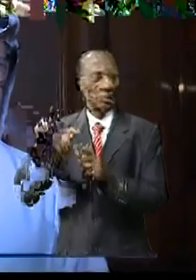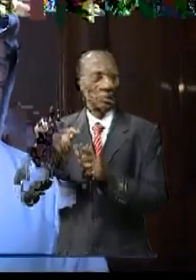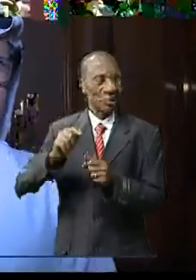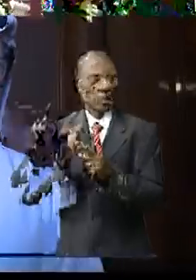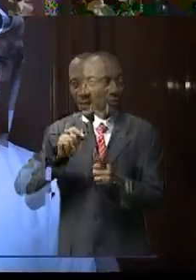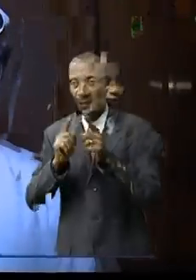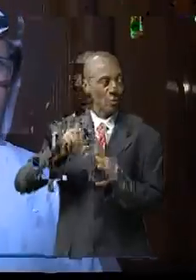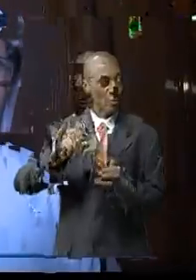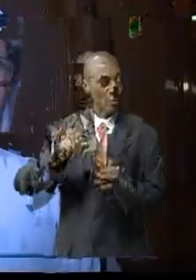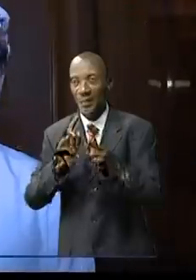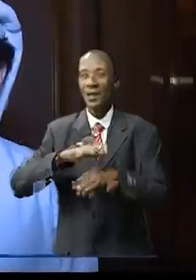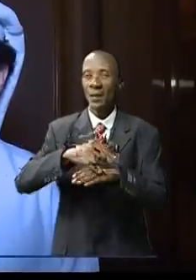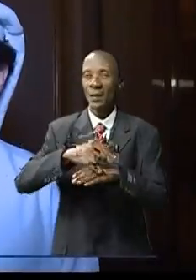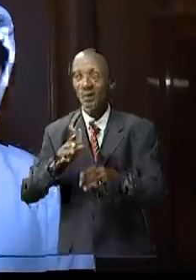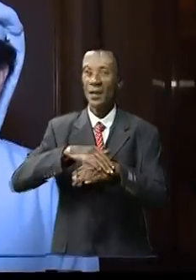la coopération